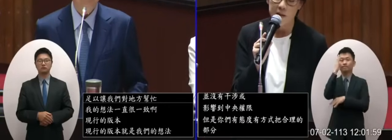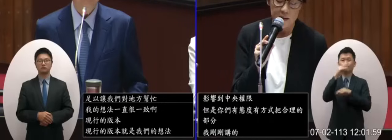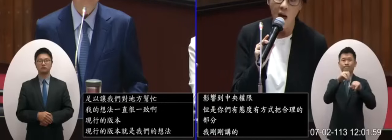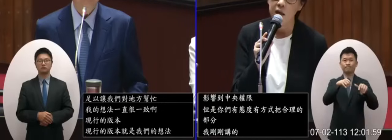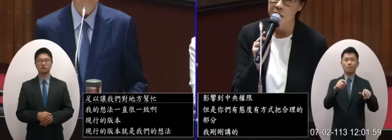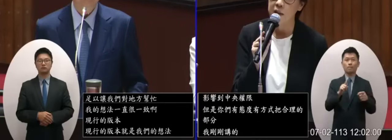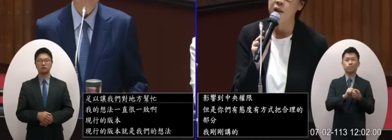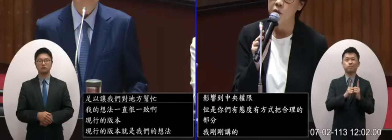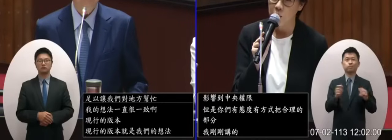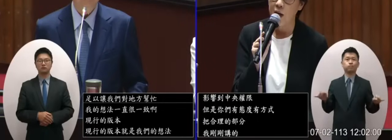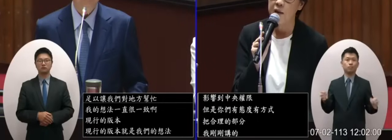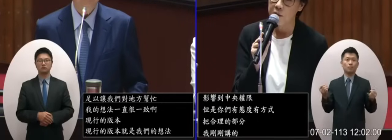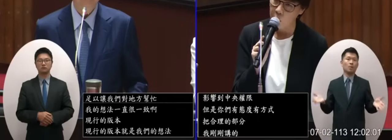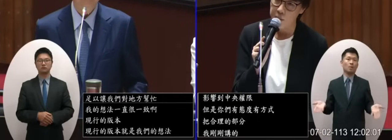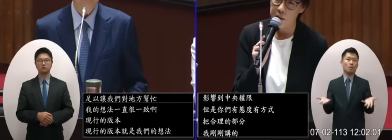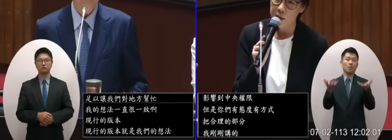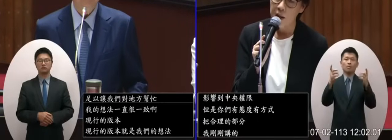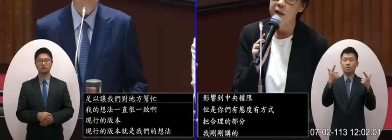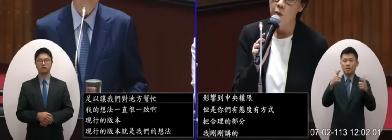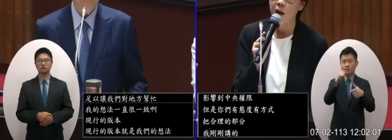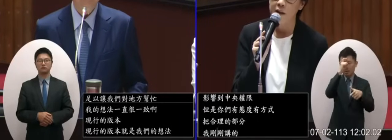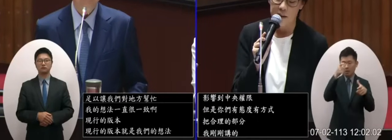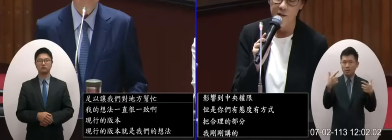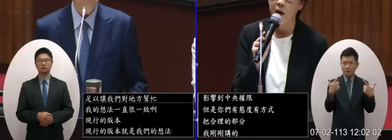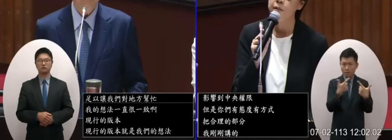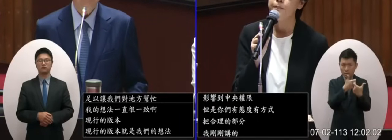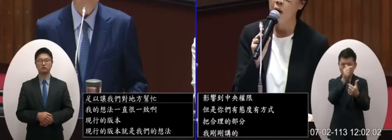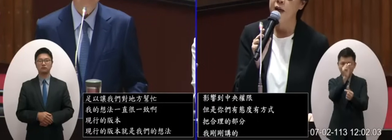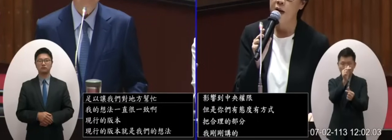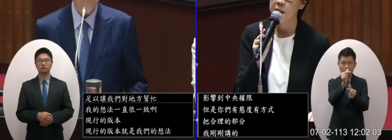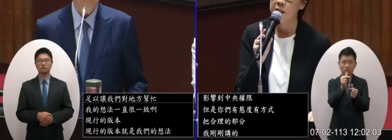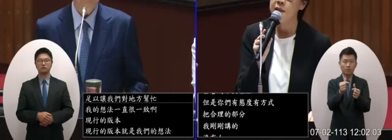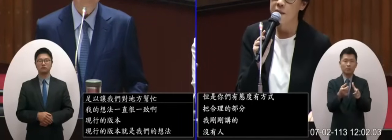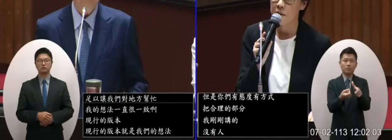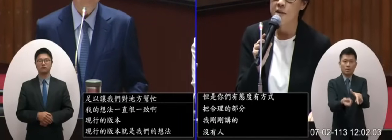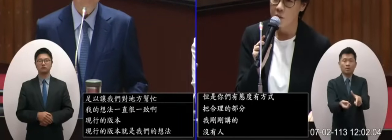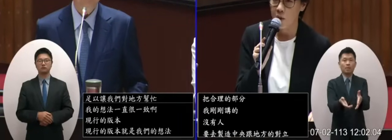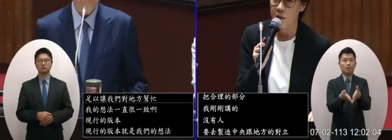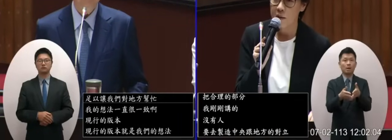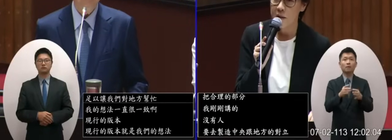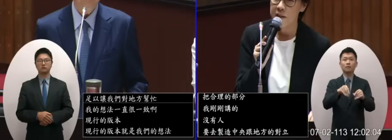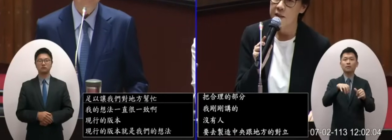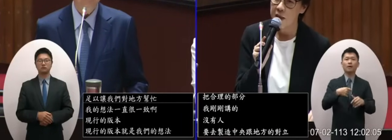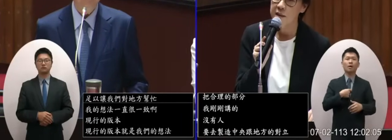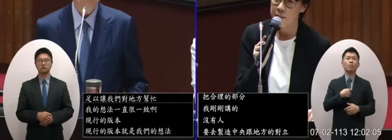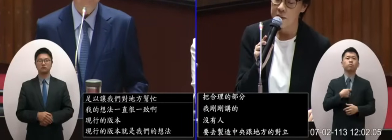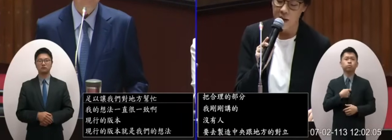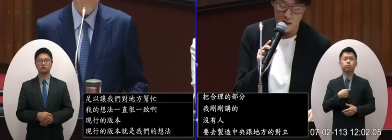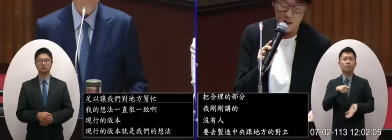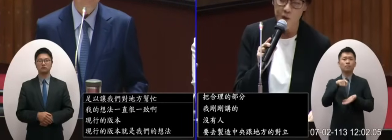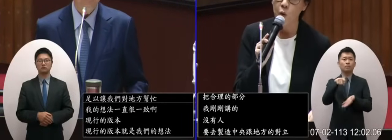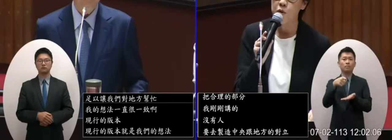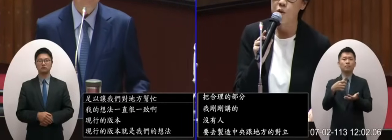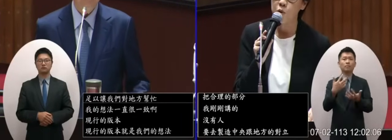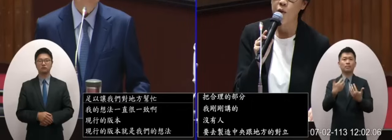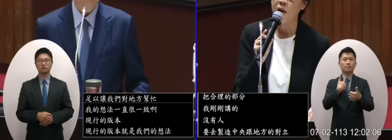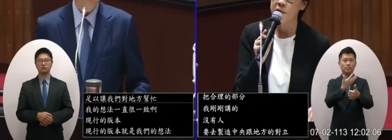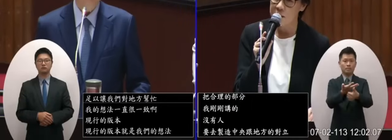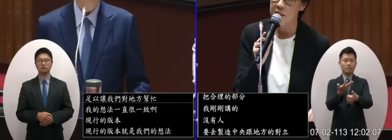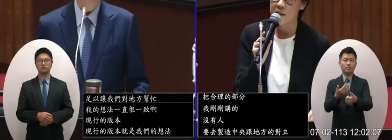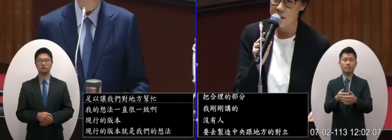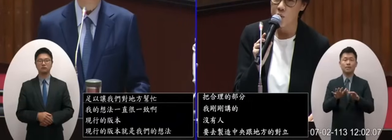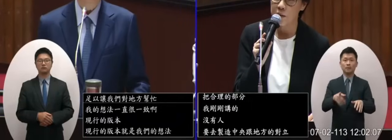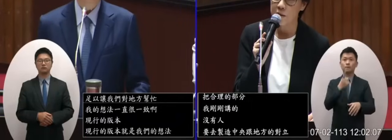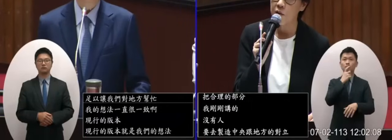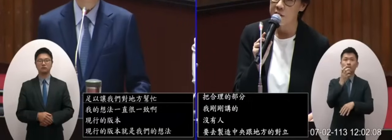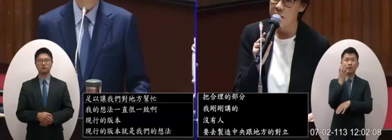只是希望让它合理、跟公开、跟透明。另外，给地方表达意见的机会，现在基本上都是中央